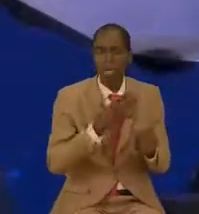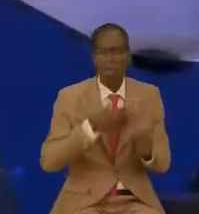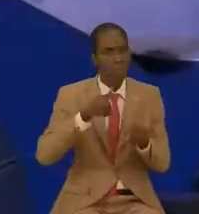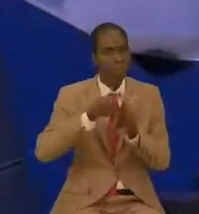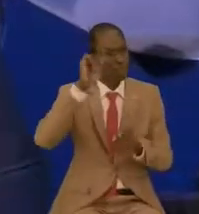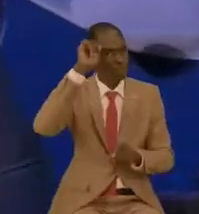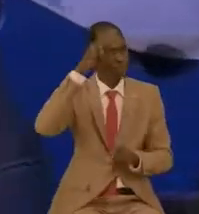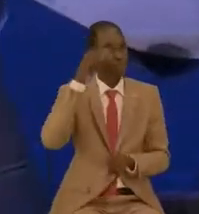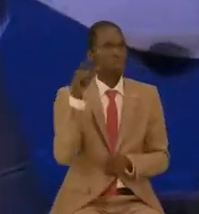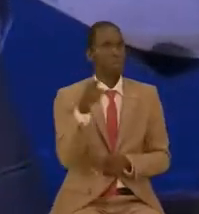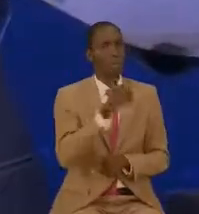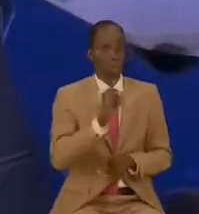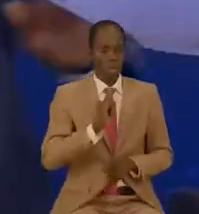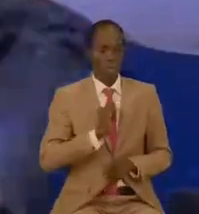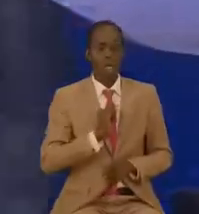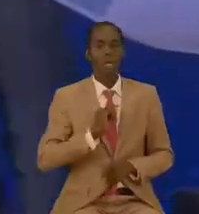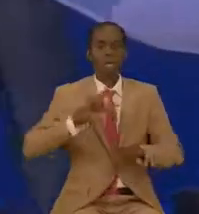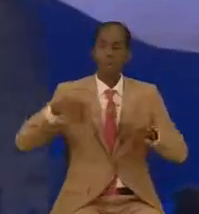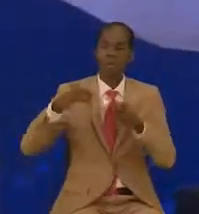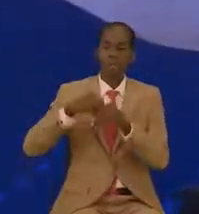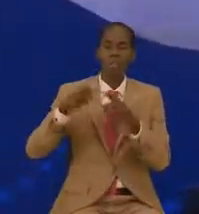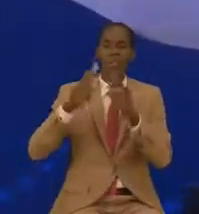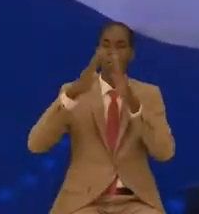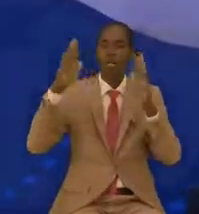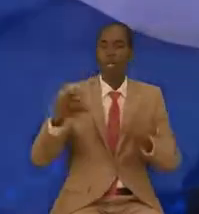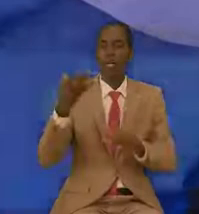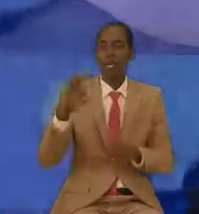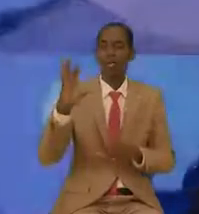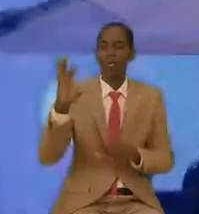Vous vous rappelez très bien. Que arrivé à la maison de Corneille,